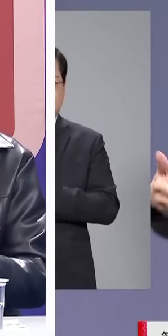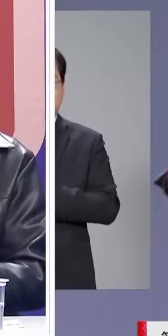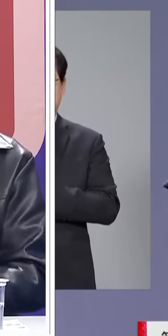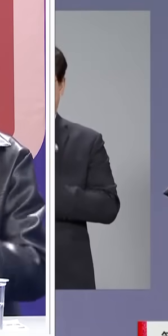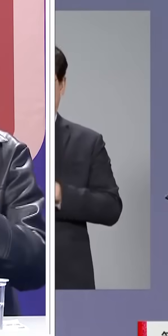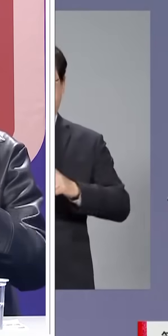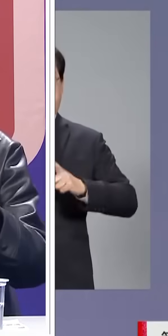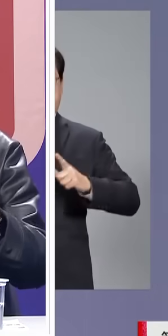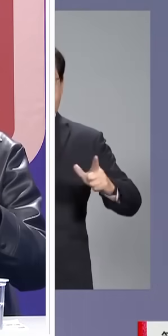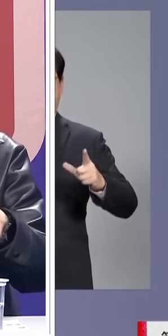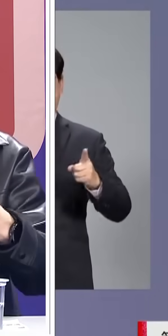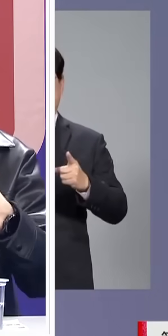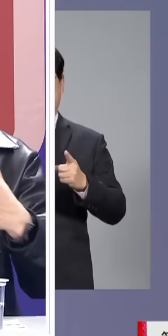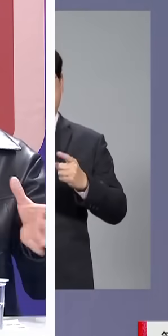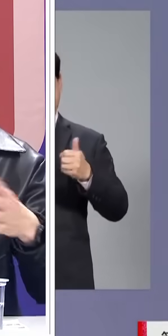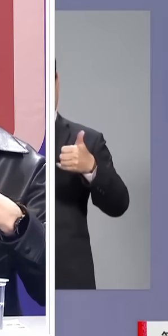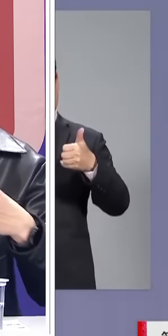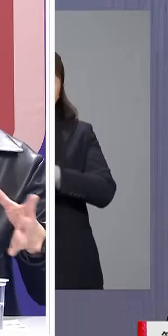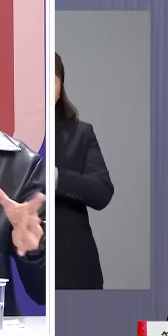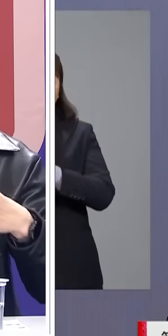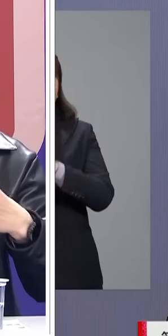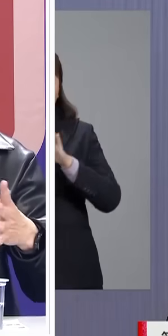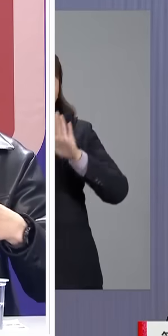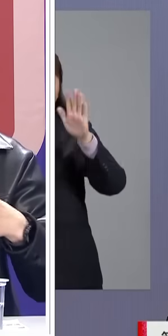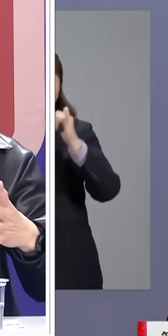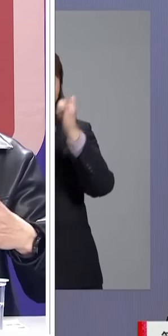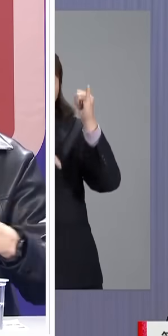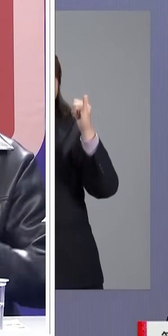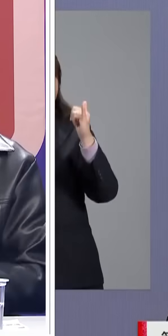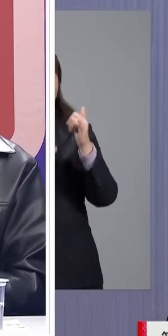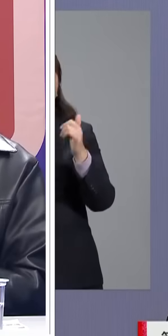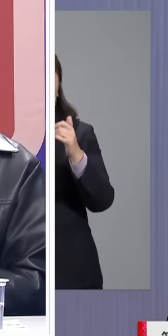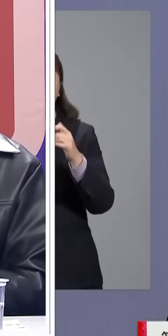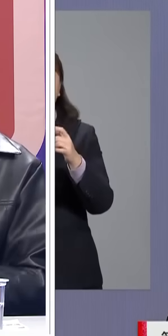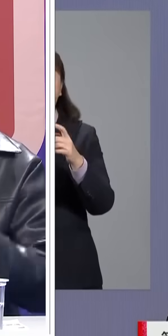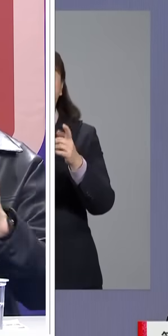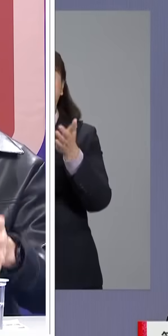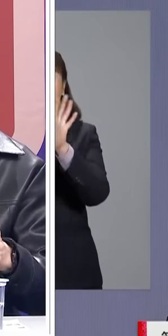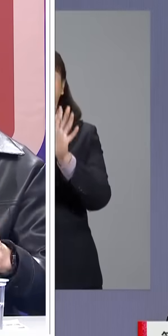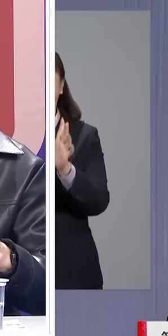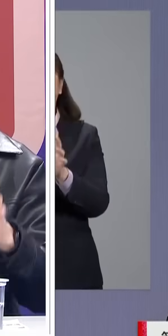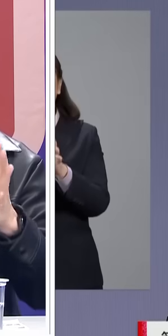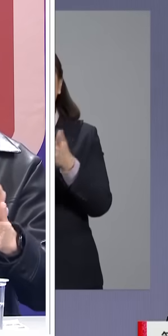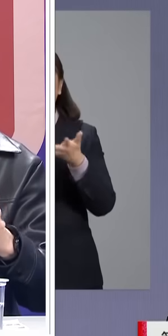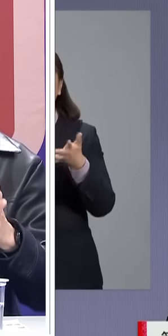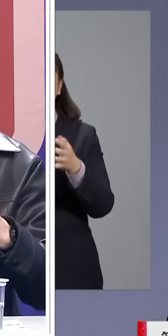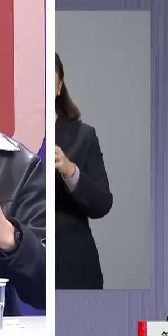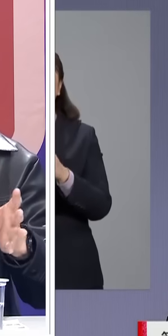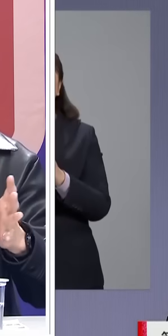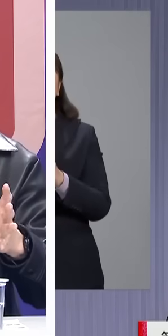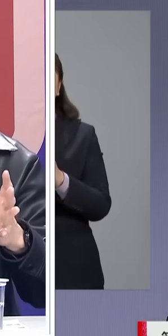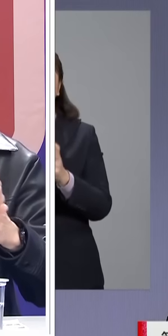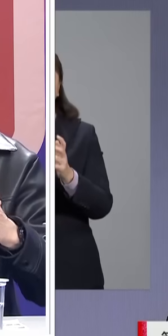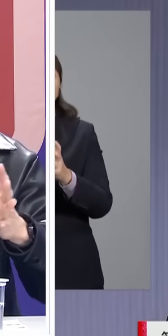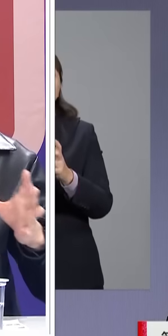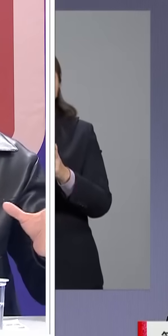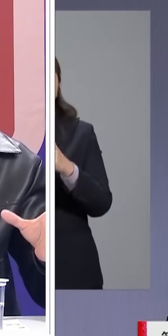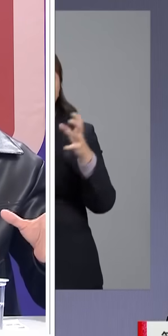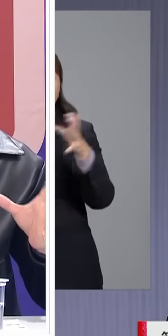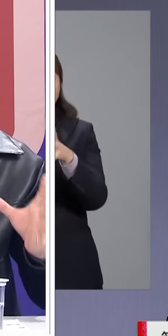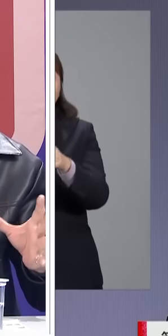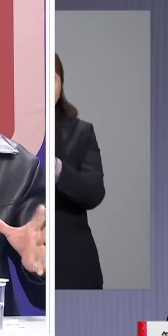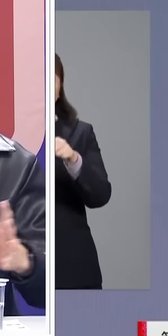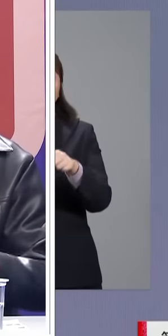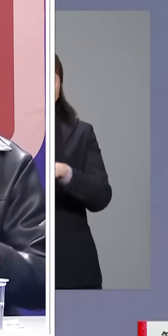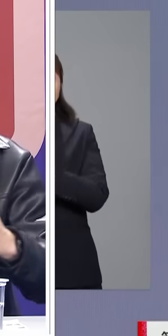么或者怎样，他一定会有一个对话的一个过程跟空间哦。那看起来能源的部分确实在昨天的时候大家也都提